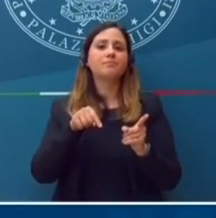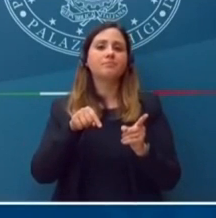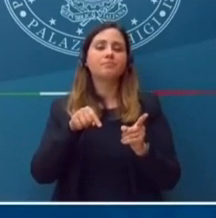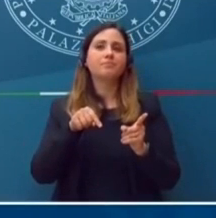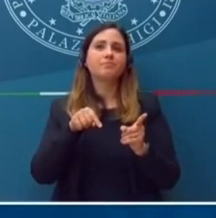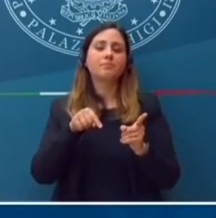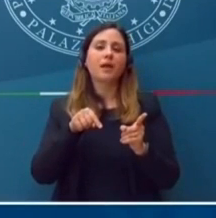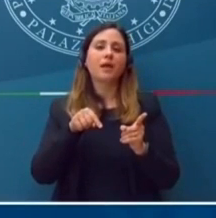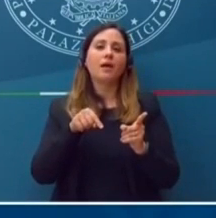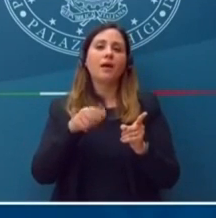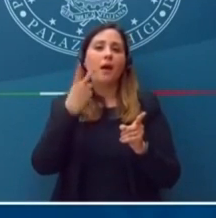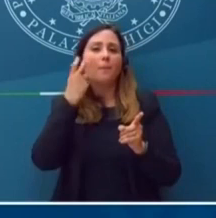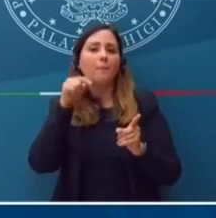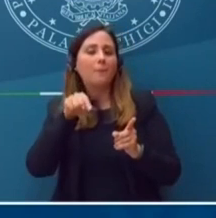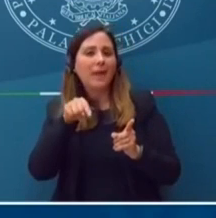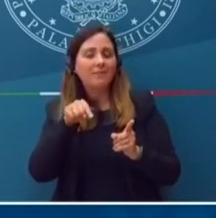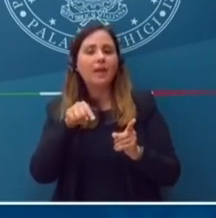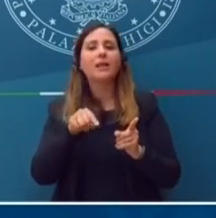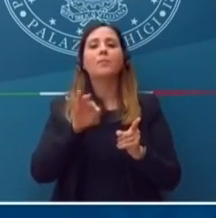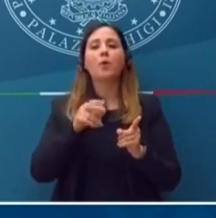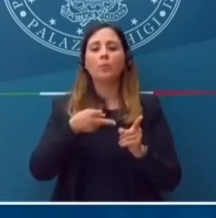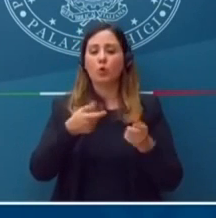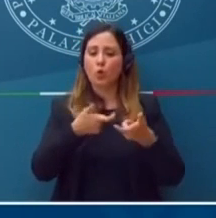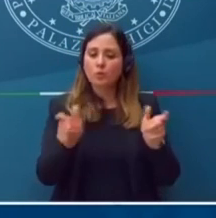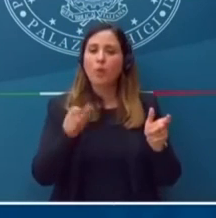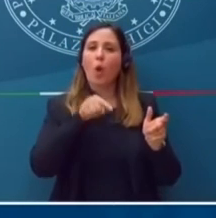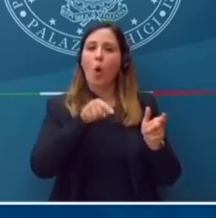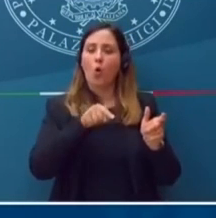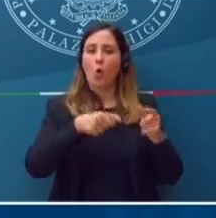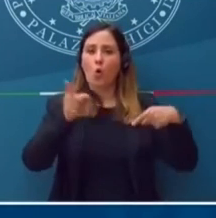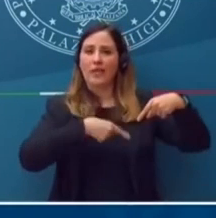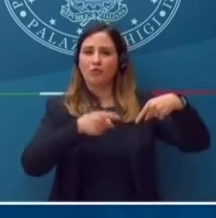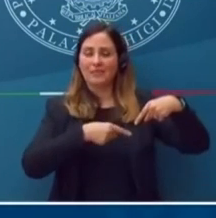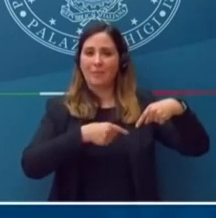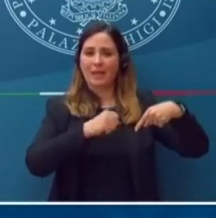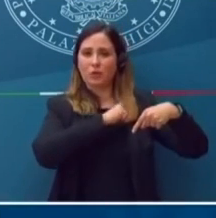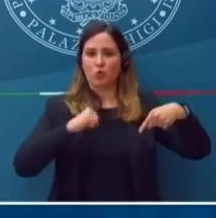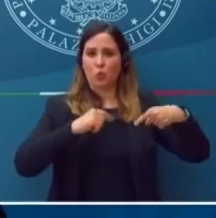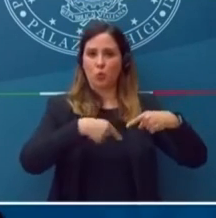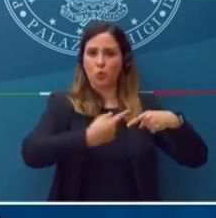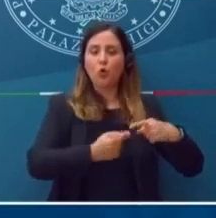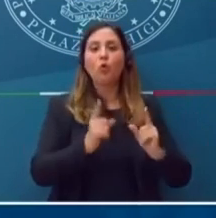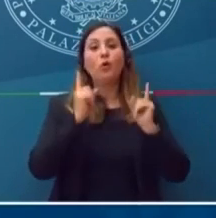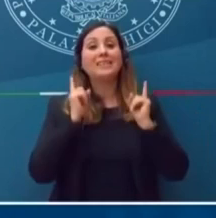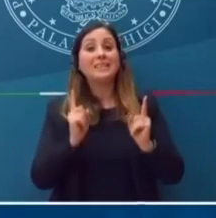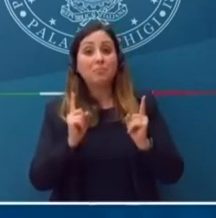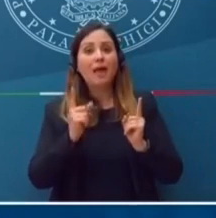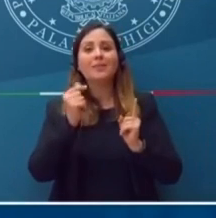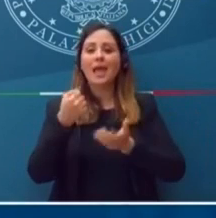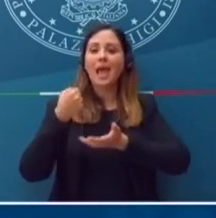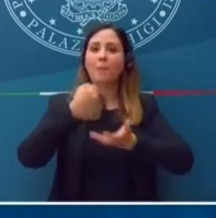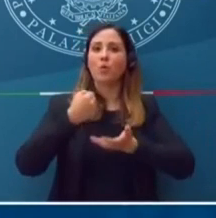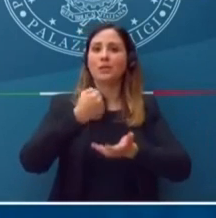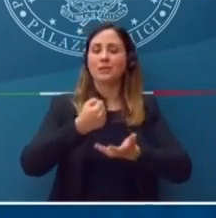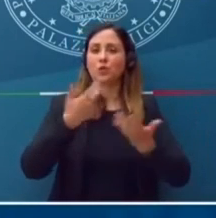prevedendo lo sblocco dei licenziamenti a giugno a seconda dei due tipi di cassa ammortizzatore sociale di cui